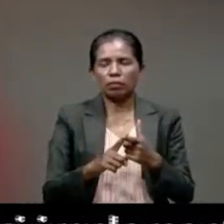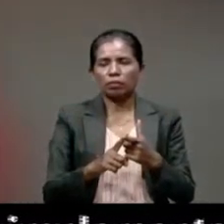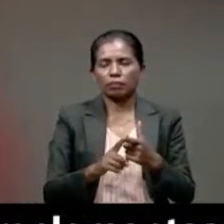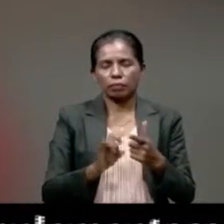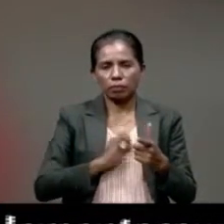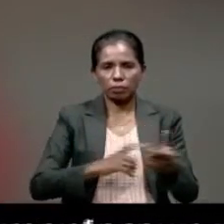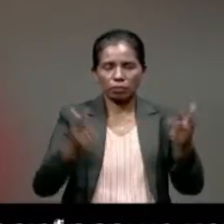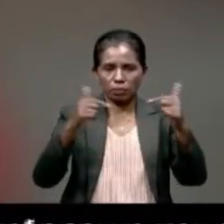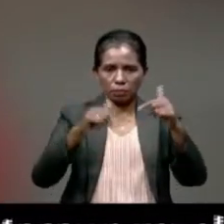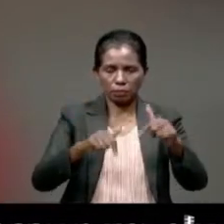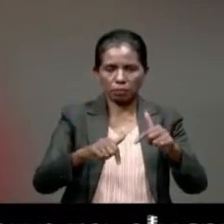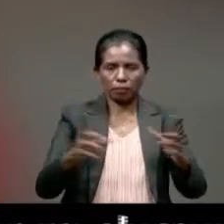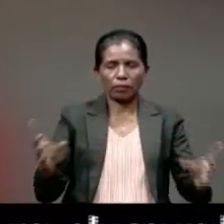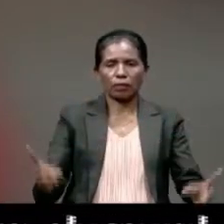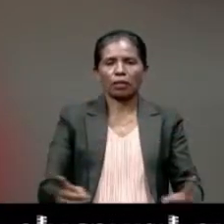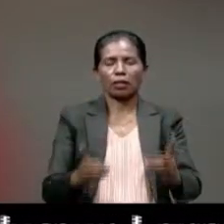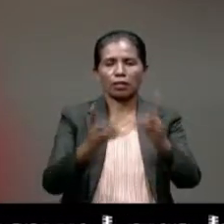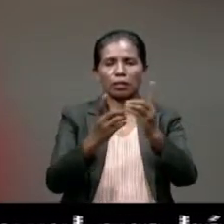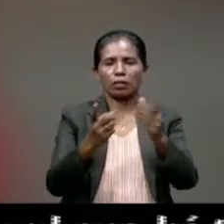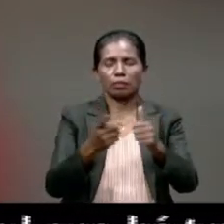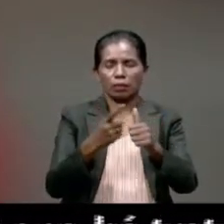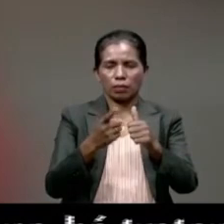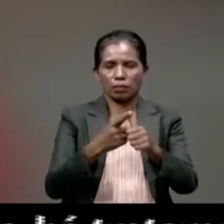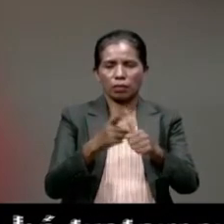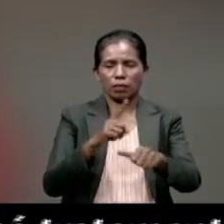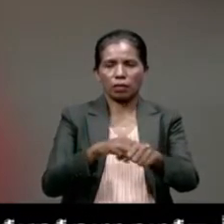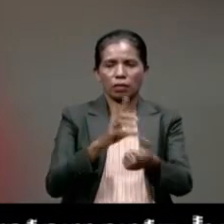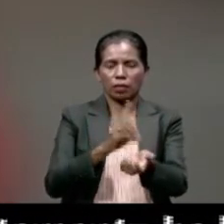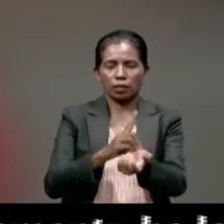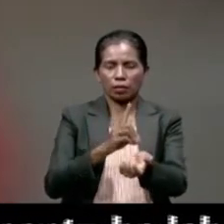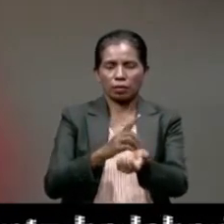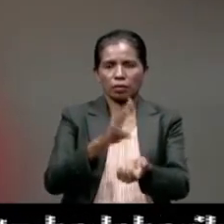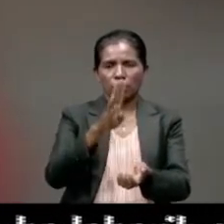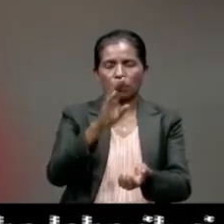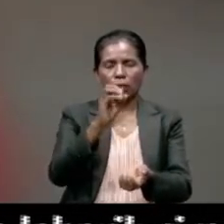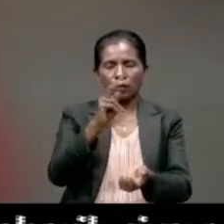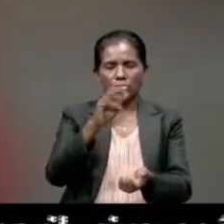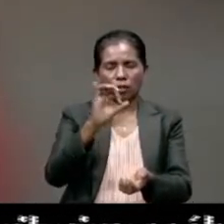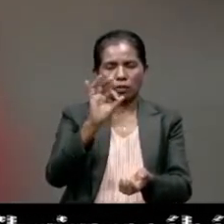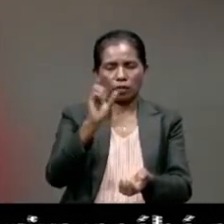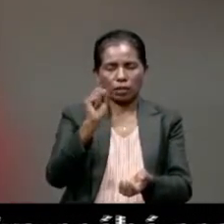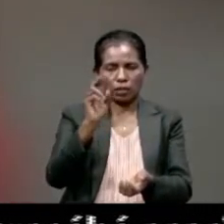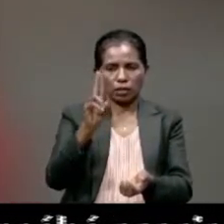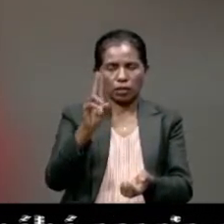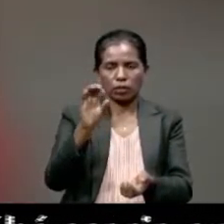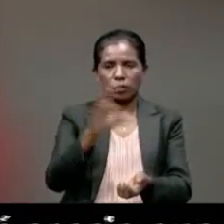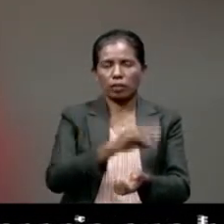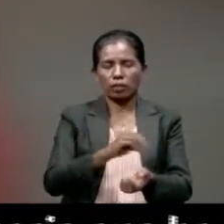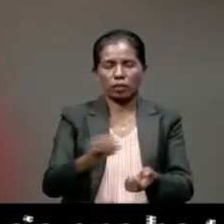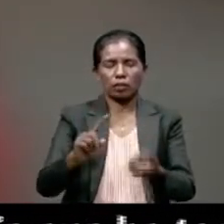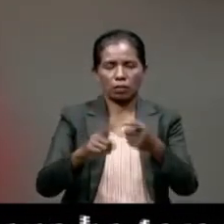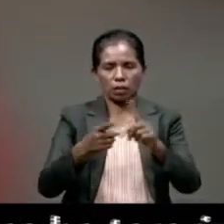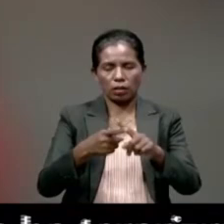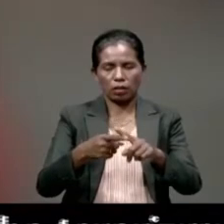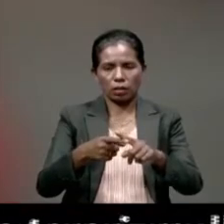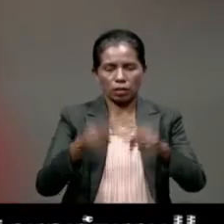mai asoro por meru ves, Dr. Bonifacio asoro por meru ves. Mai tamai maruk timor,